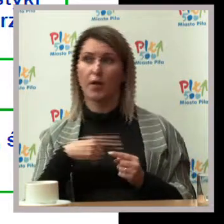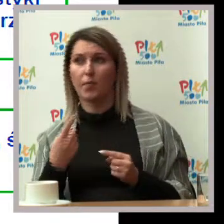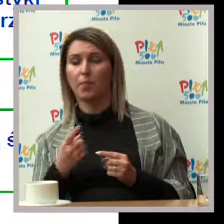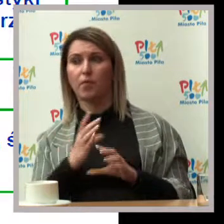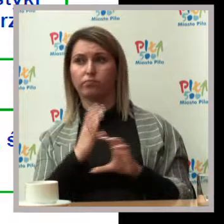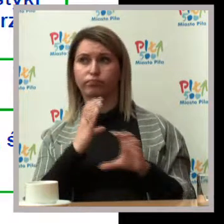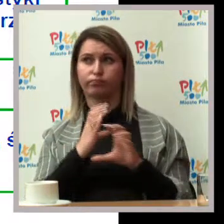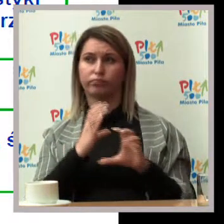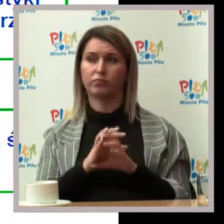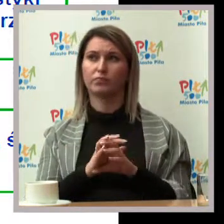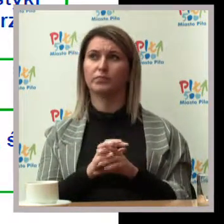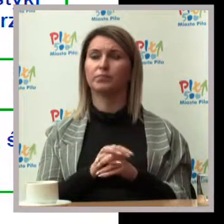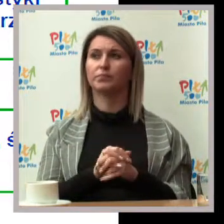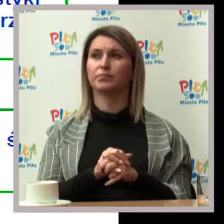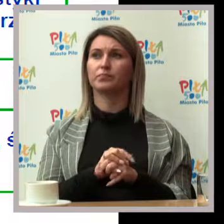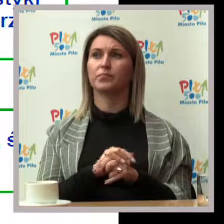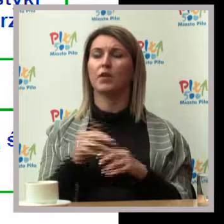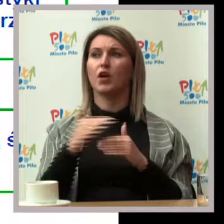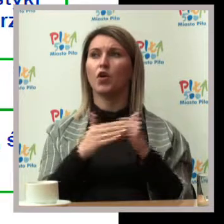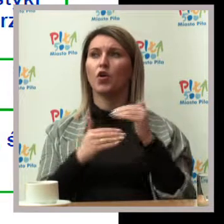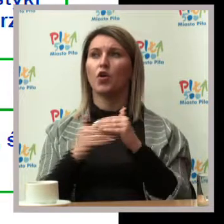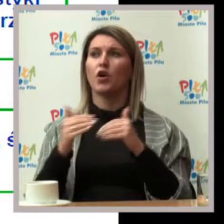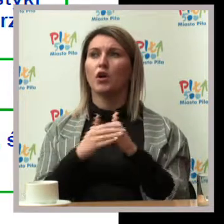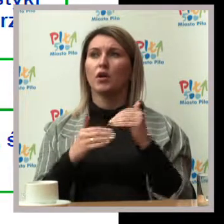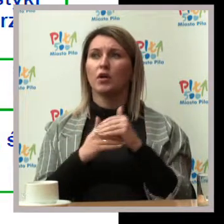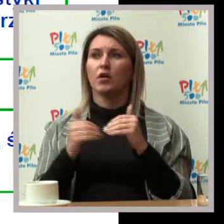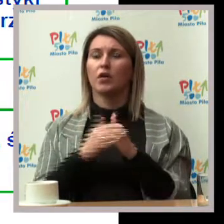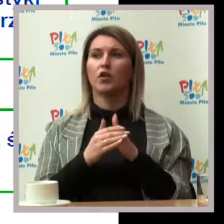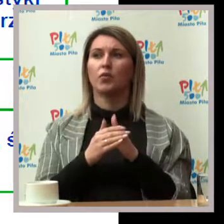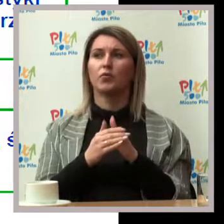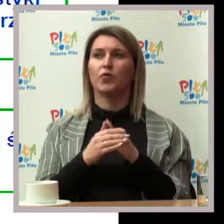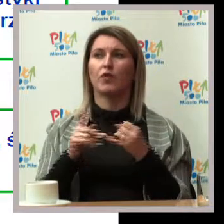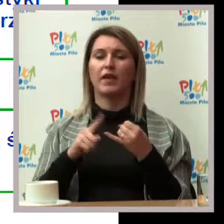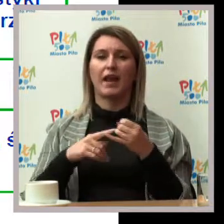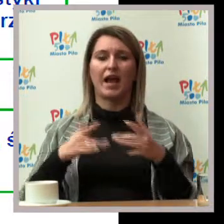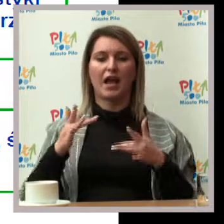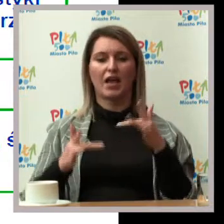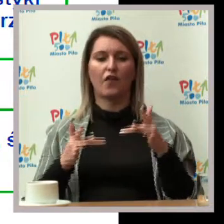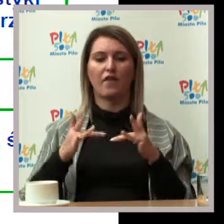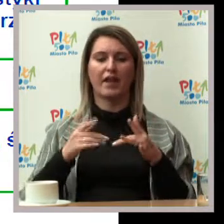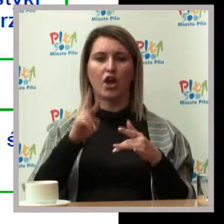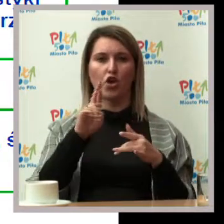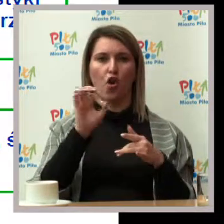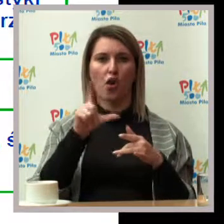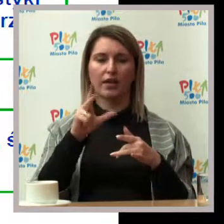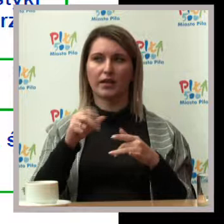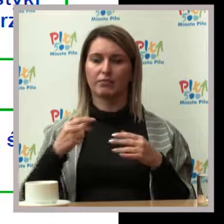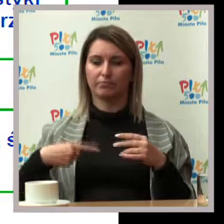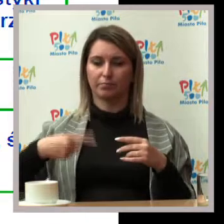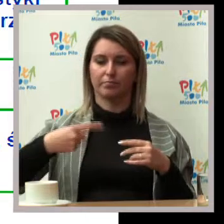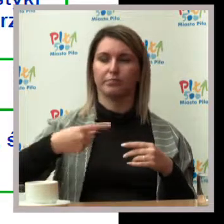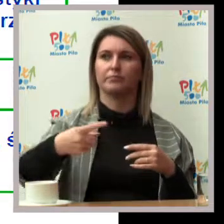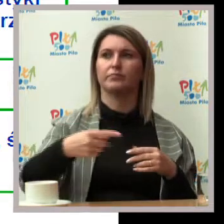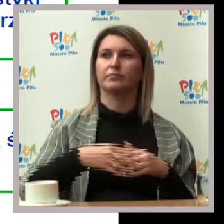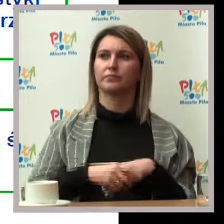mobilności miejskiej. Składa się z budowy skate plazy z torem rolkowym, kładki mostem pomiędzy wyspą obecną a